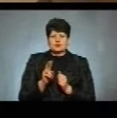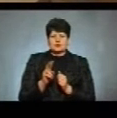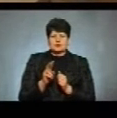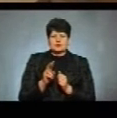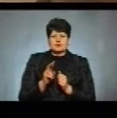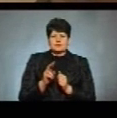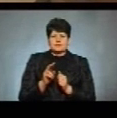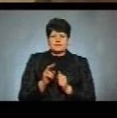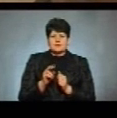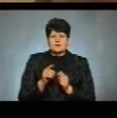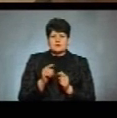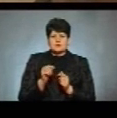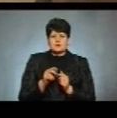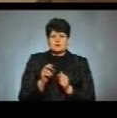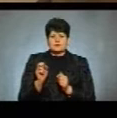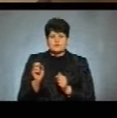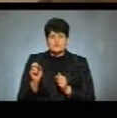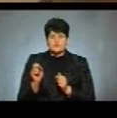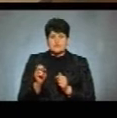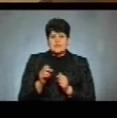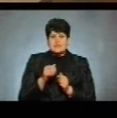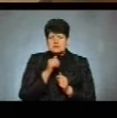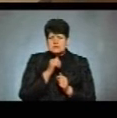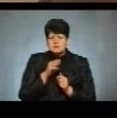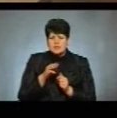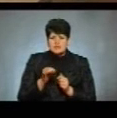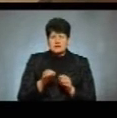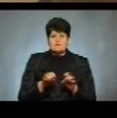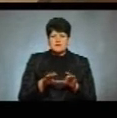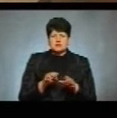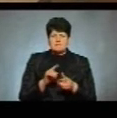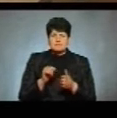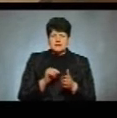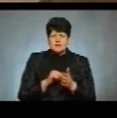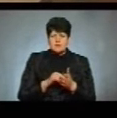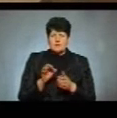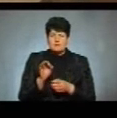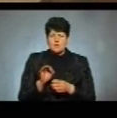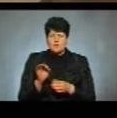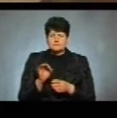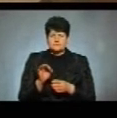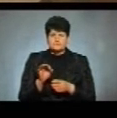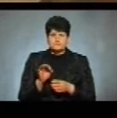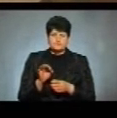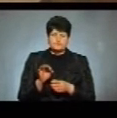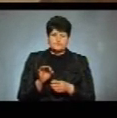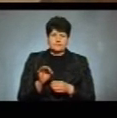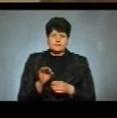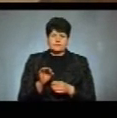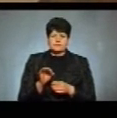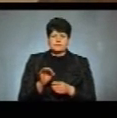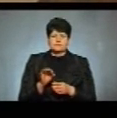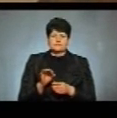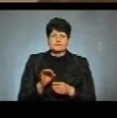1012-26-19 року вартості послуг, а також клопотання експерта щодо вирішення питання про виїзд достав